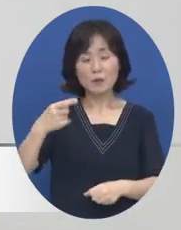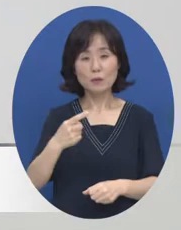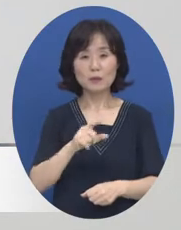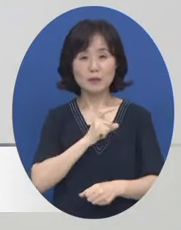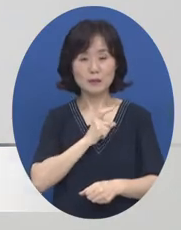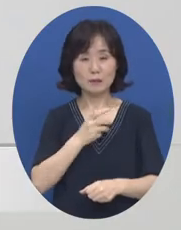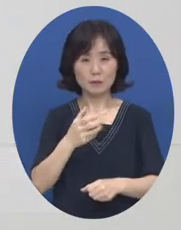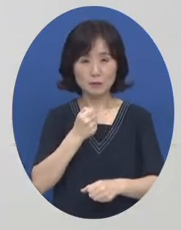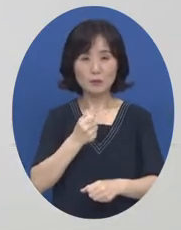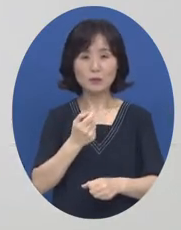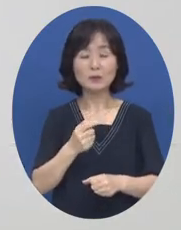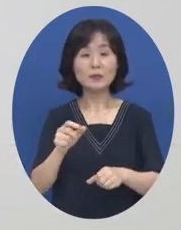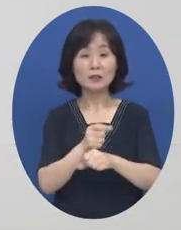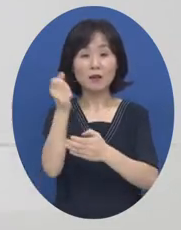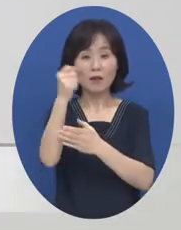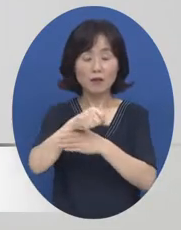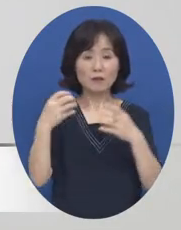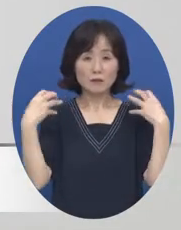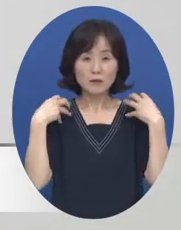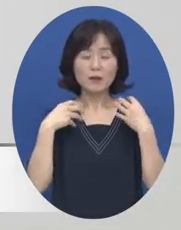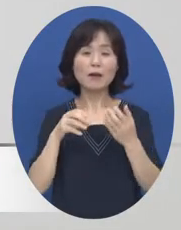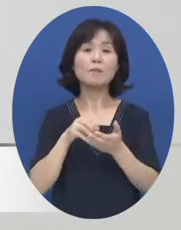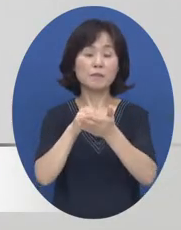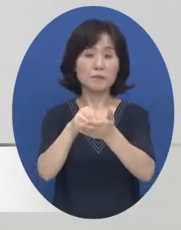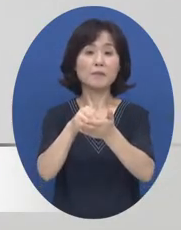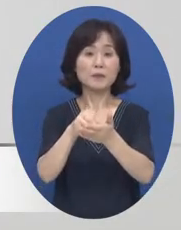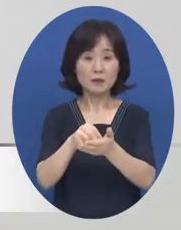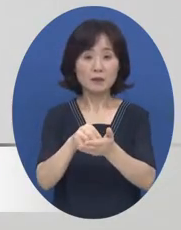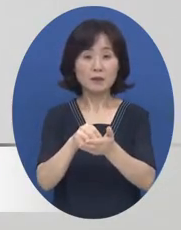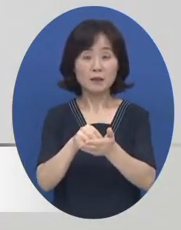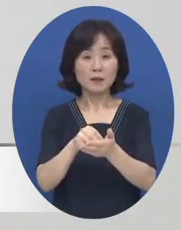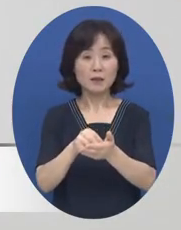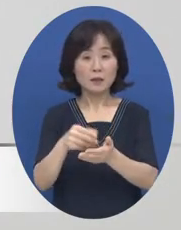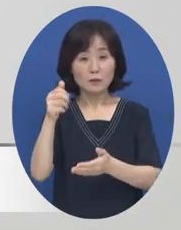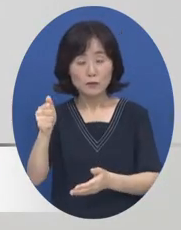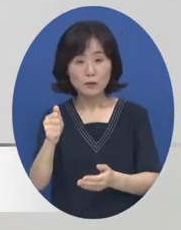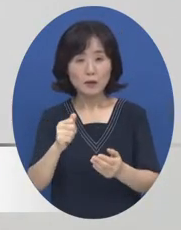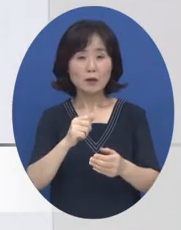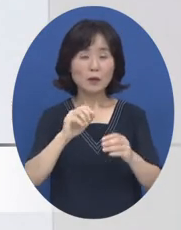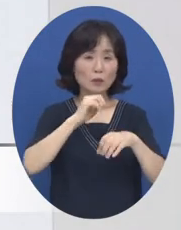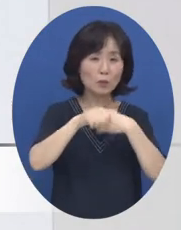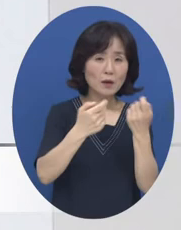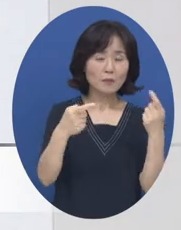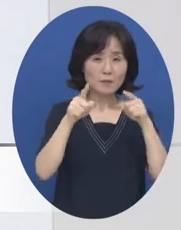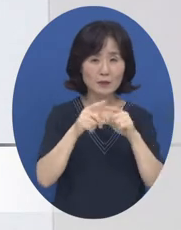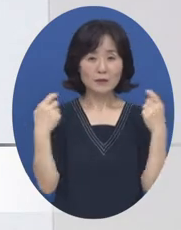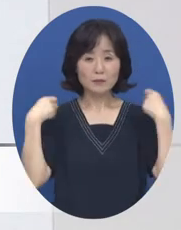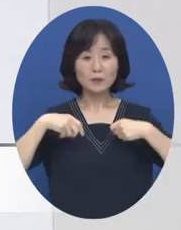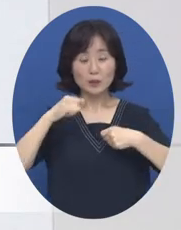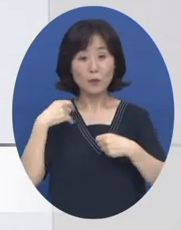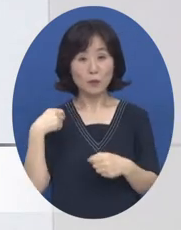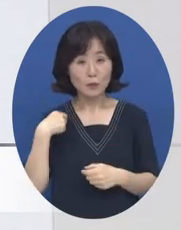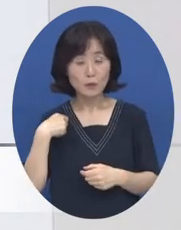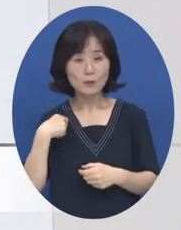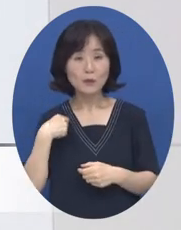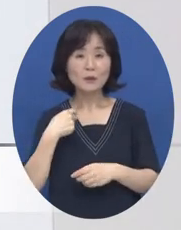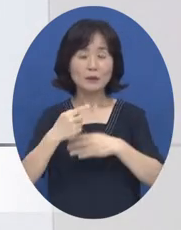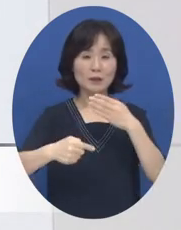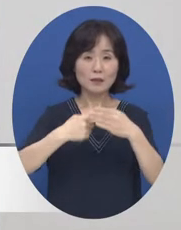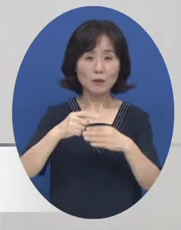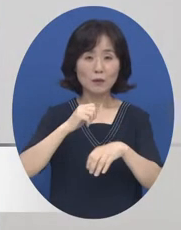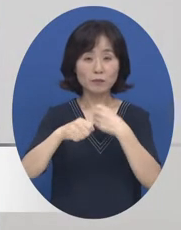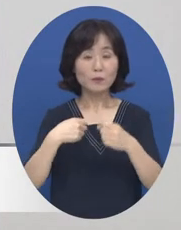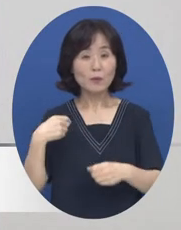등록을 마친 상태. 반려인과 반려동물이 함께 입을 수 있는 커플 시밀러 룩부터 계절별 패드